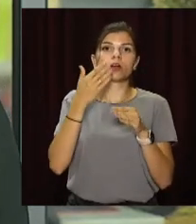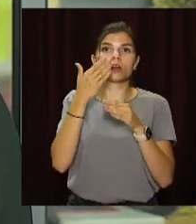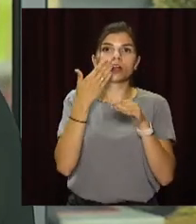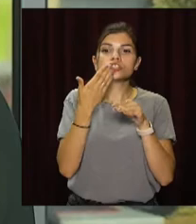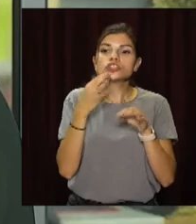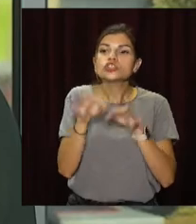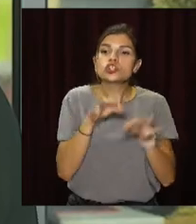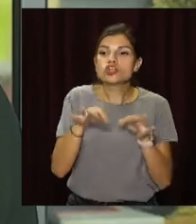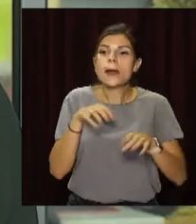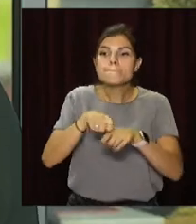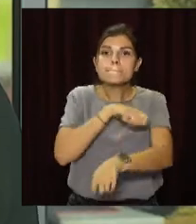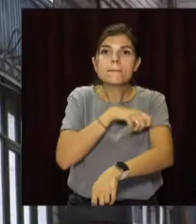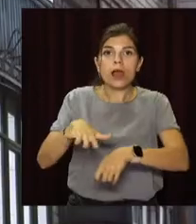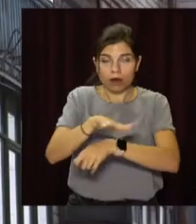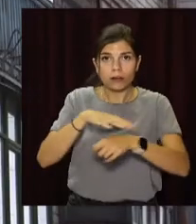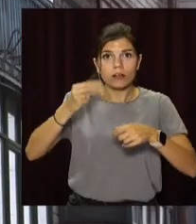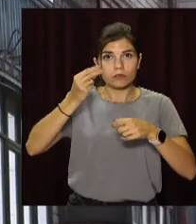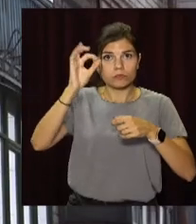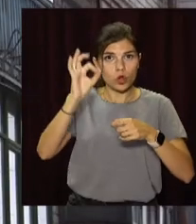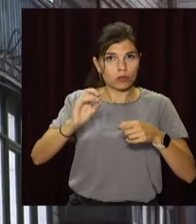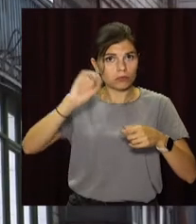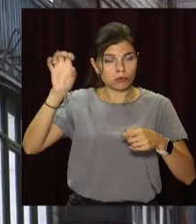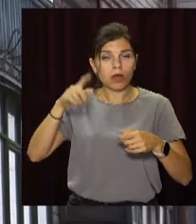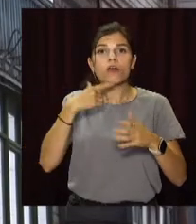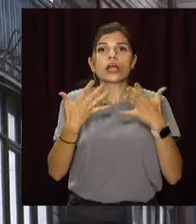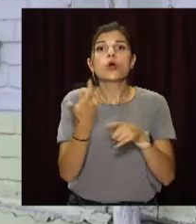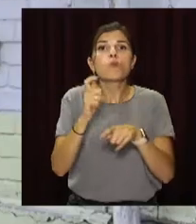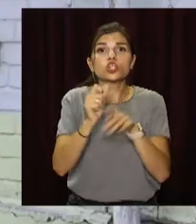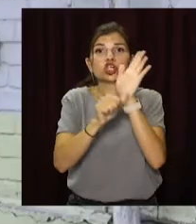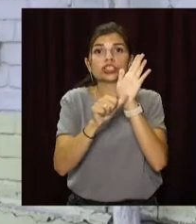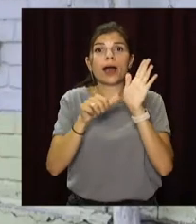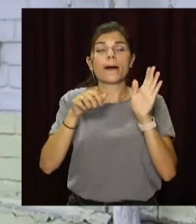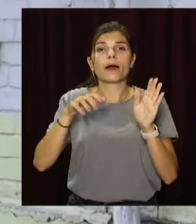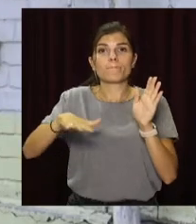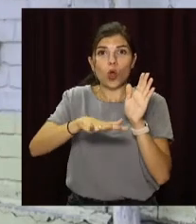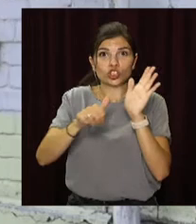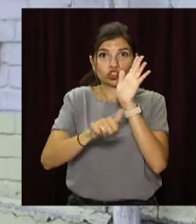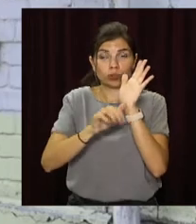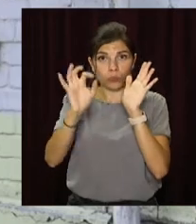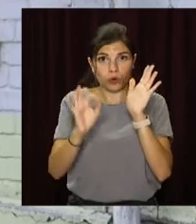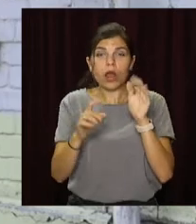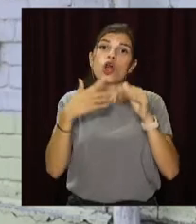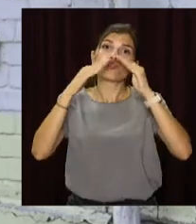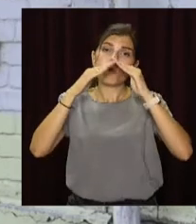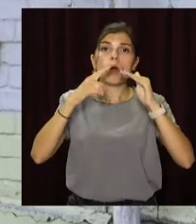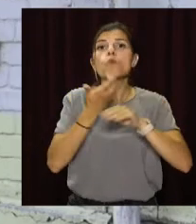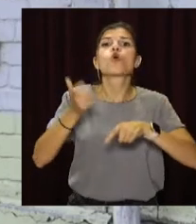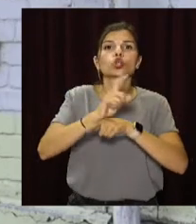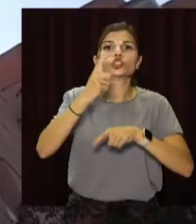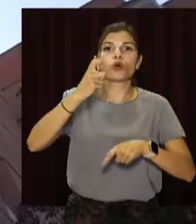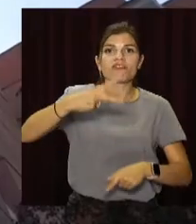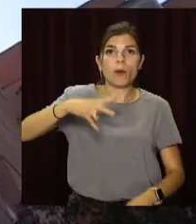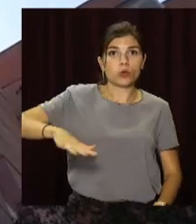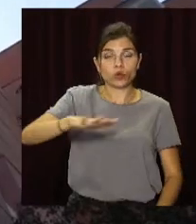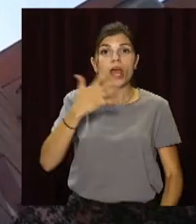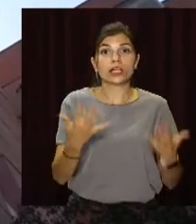метри. Стосується це власників квартир, чия площа перевищує 60 квадратних метрів, а також будинків площею понад 120 квадратів.